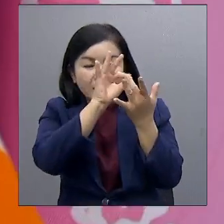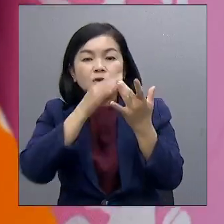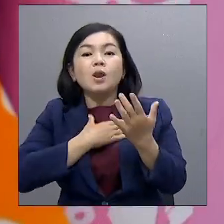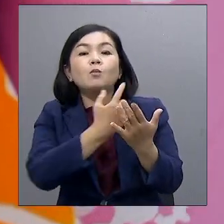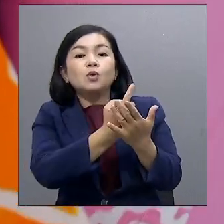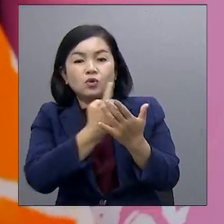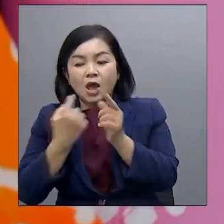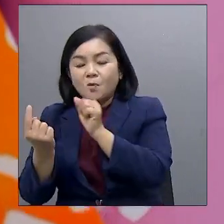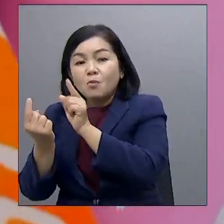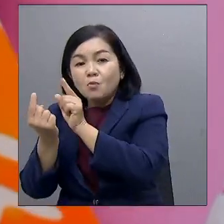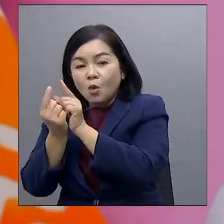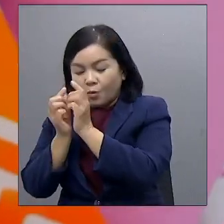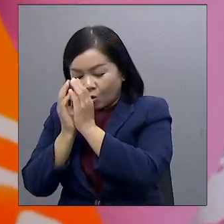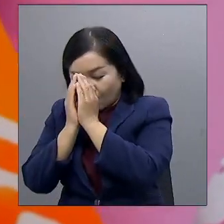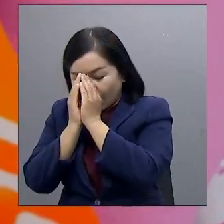ค่ะ